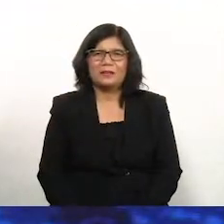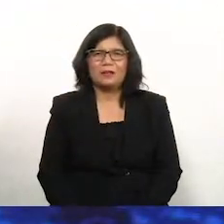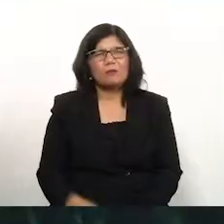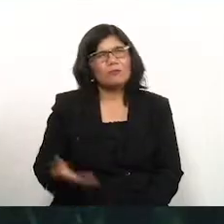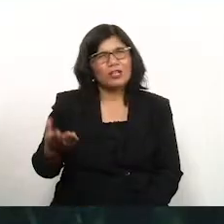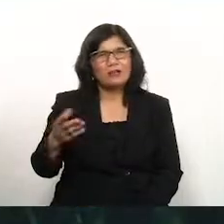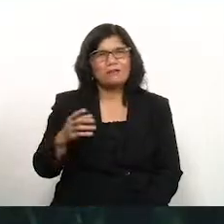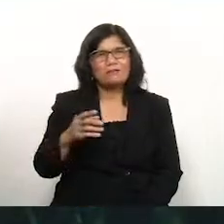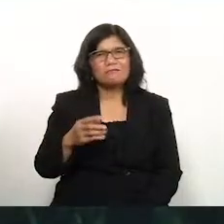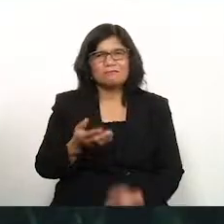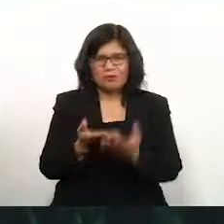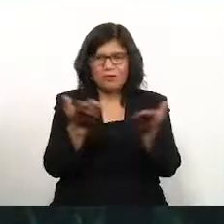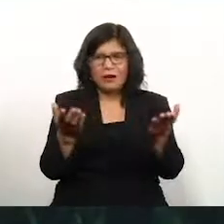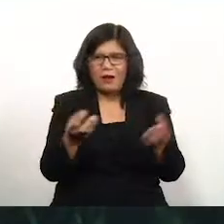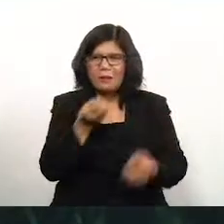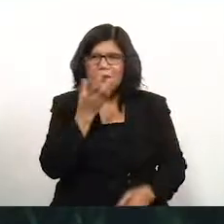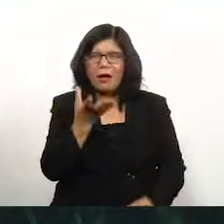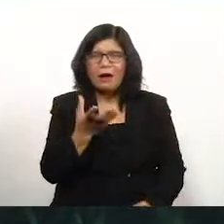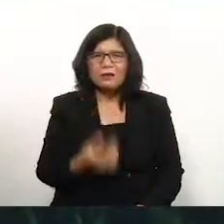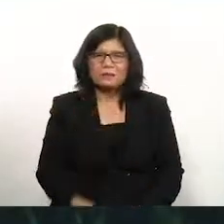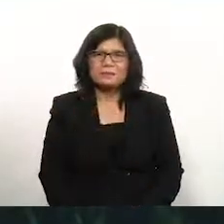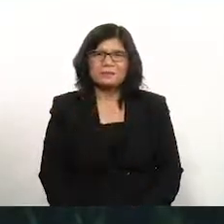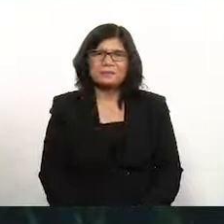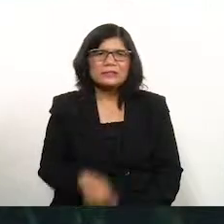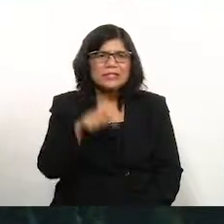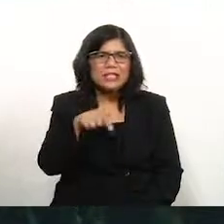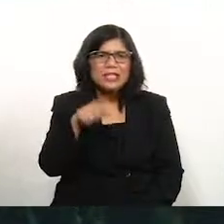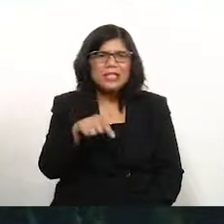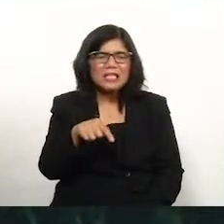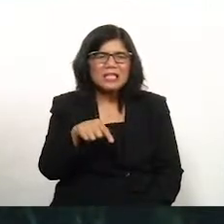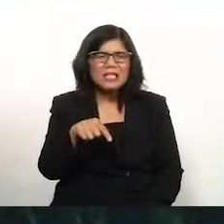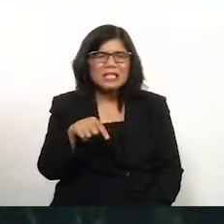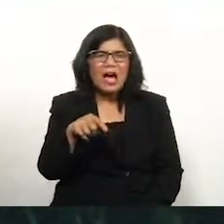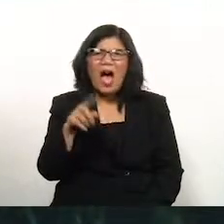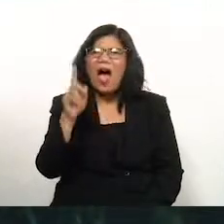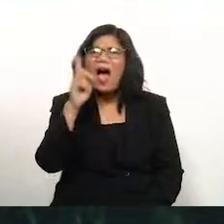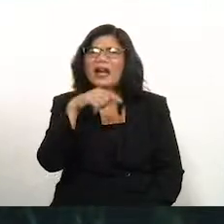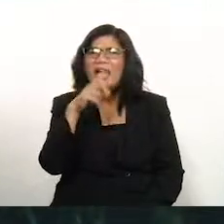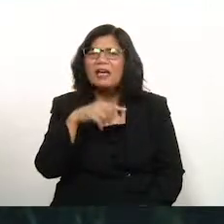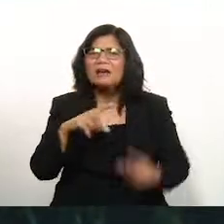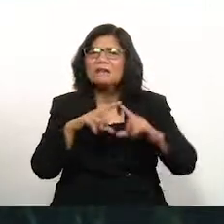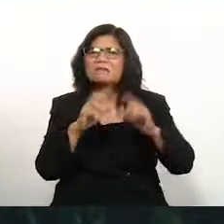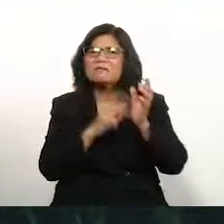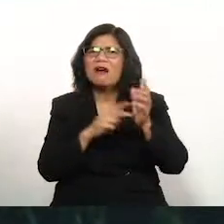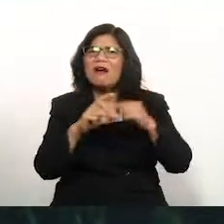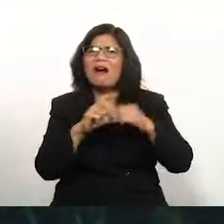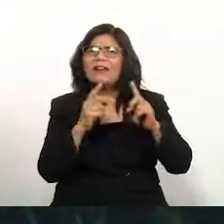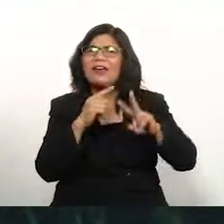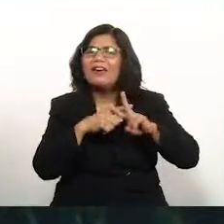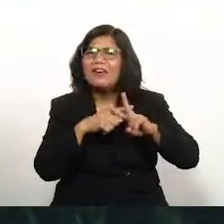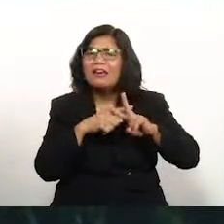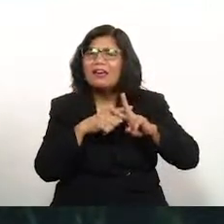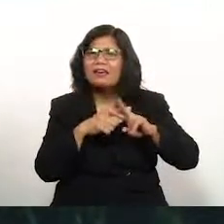Hai backup semakin drop bilang Hai inilah hal yang paling aneh di